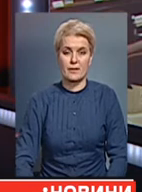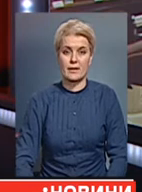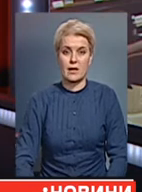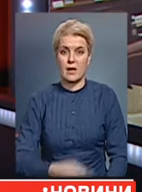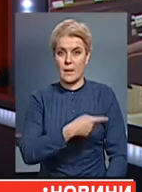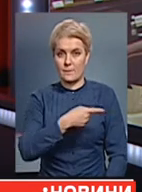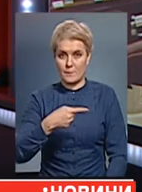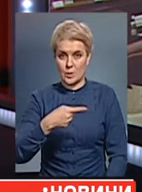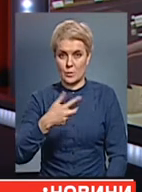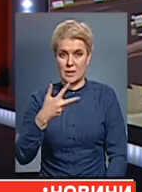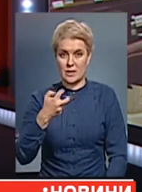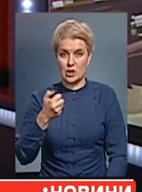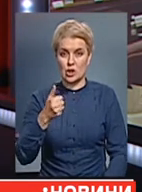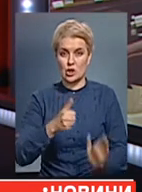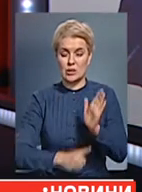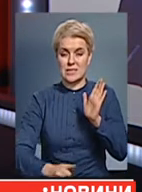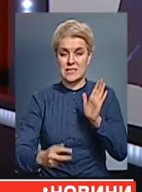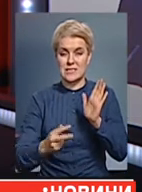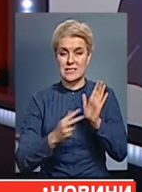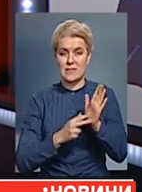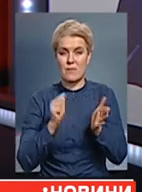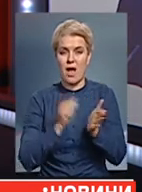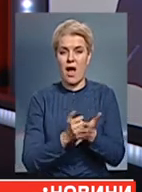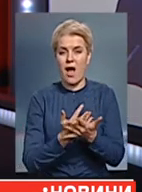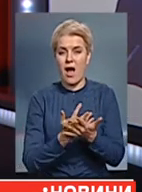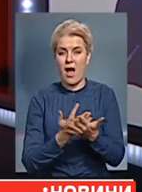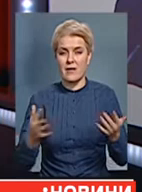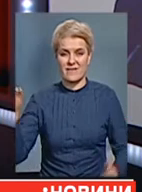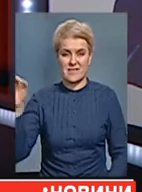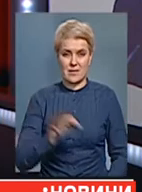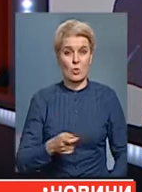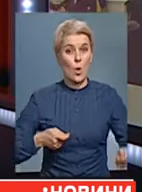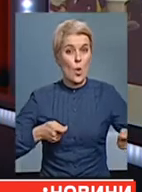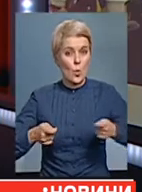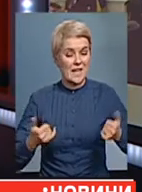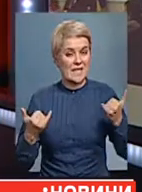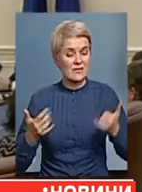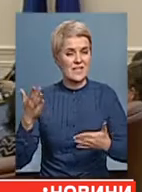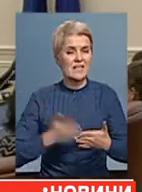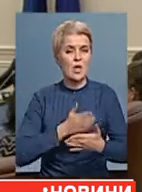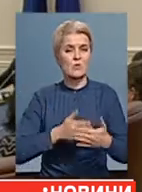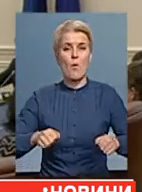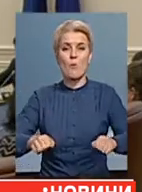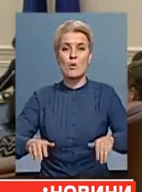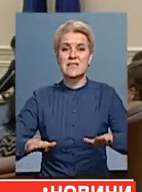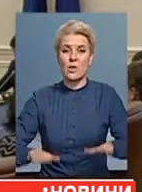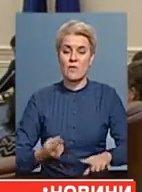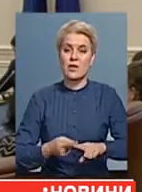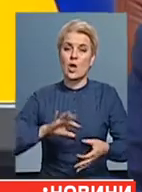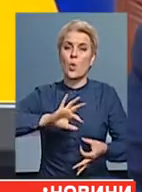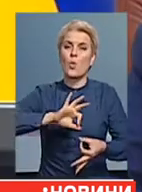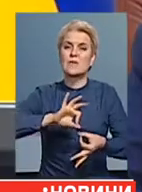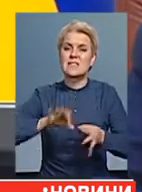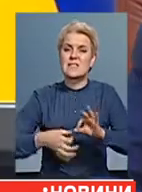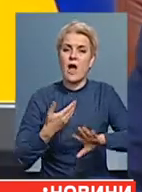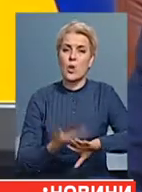Мінус 367 актів за один раз. Уряд на сьогоднішньому засіданні скасував постанови, що, як кажуть у Кабміні, ускладнювали